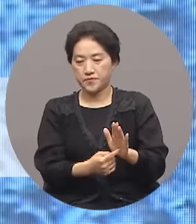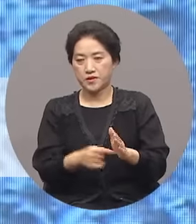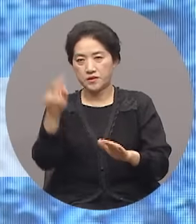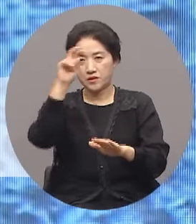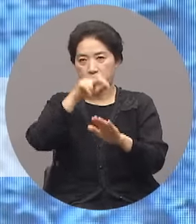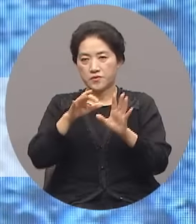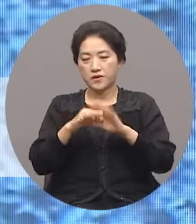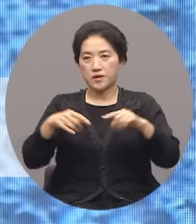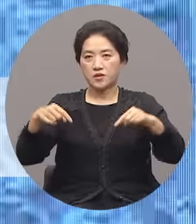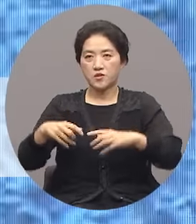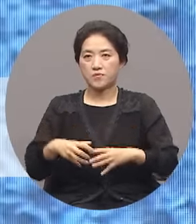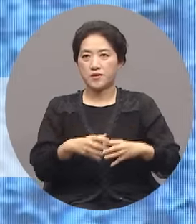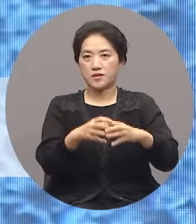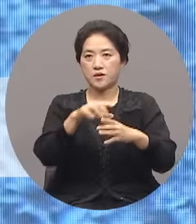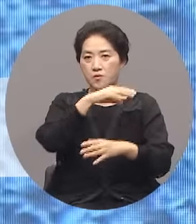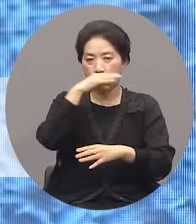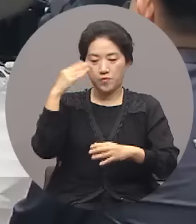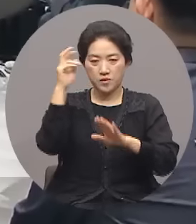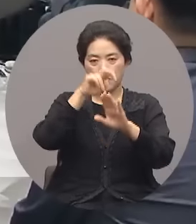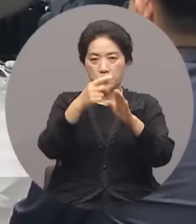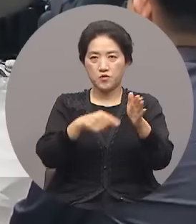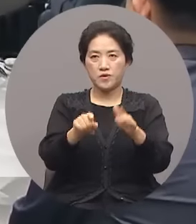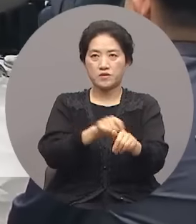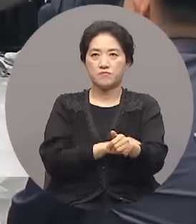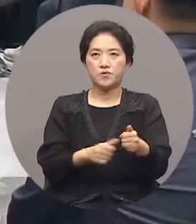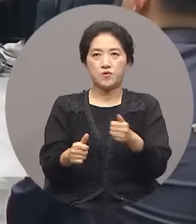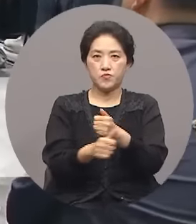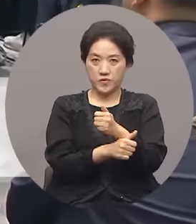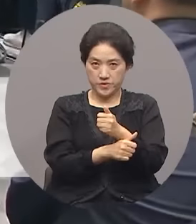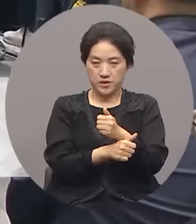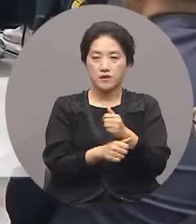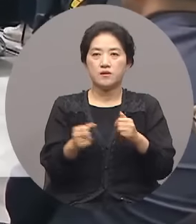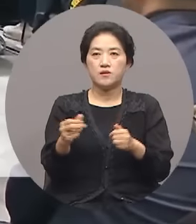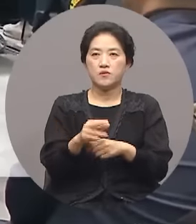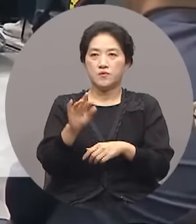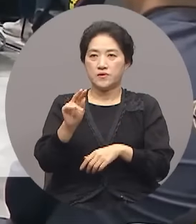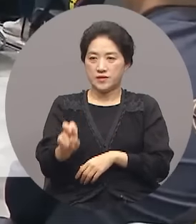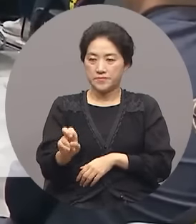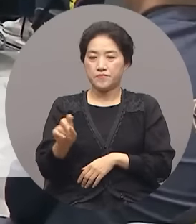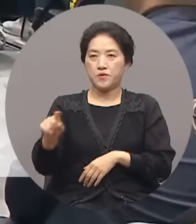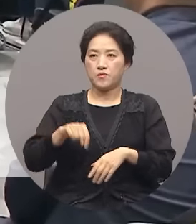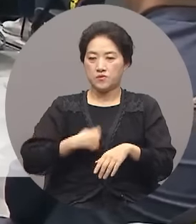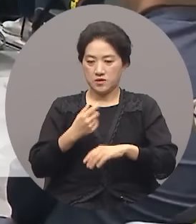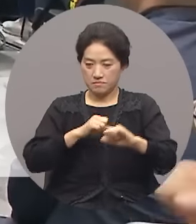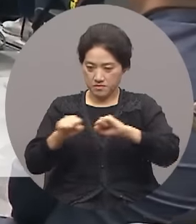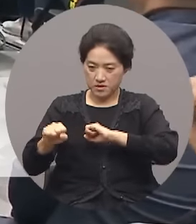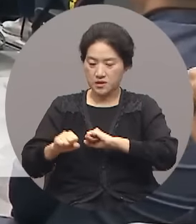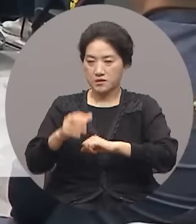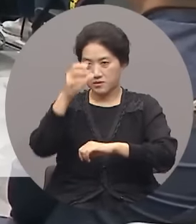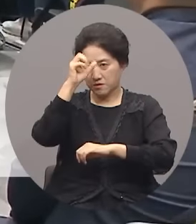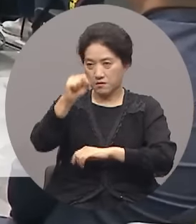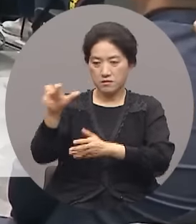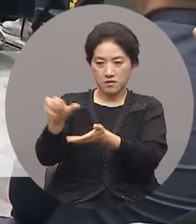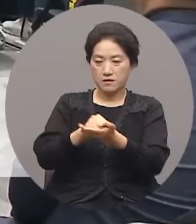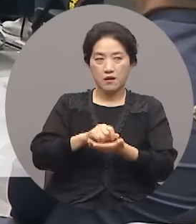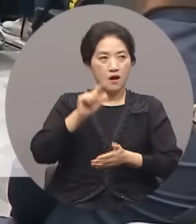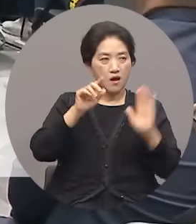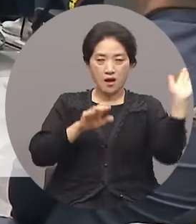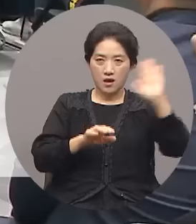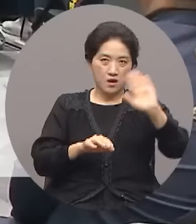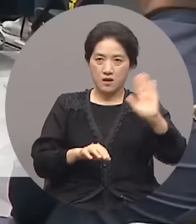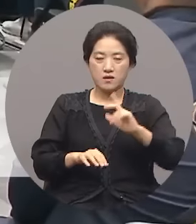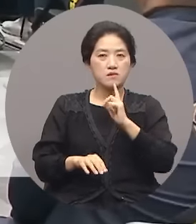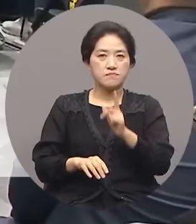의료의 협의체인 올바른 의료를 위한 특별위원회를 비롯해 임장의 독단적 행보를 수용할 일은 앞으로도 없을